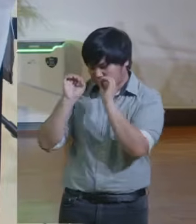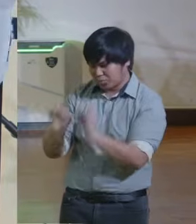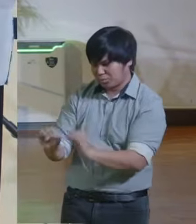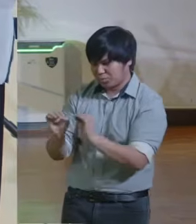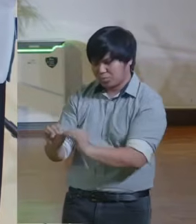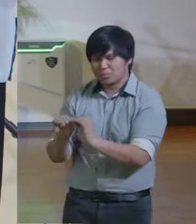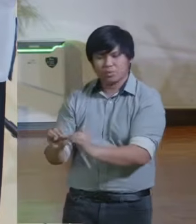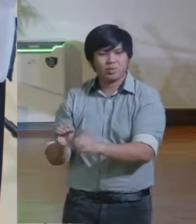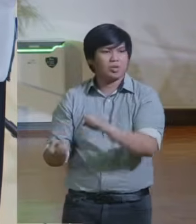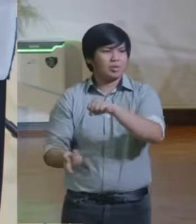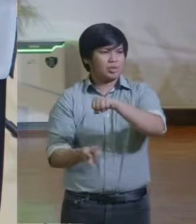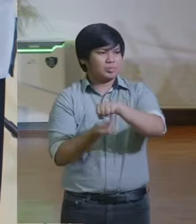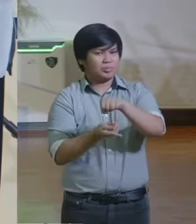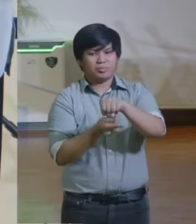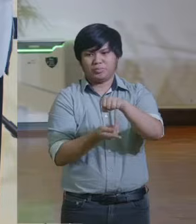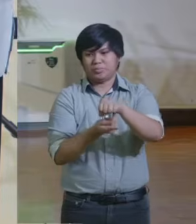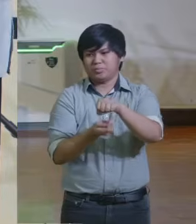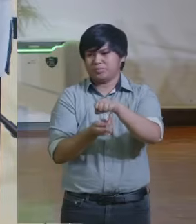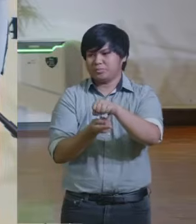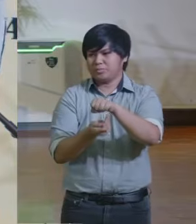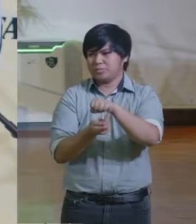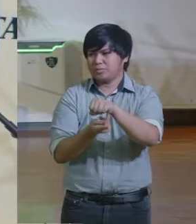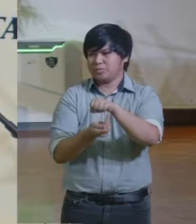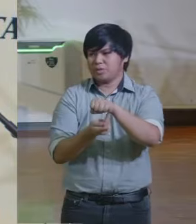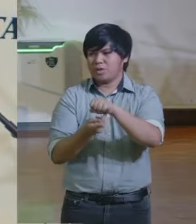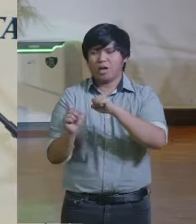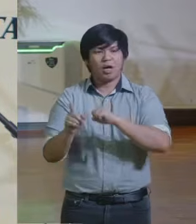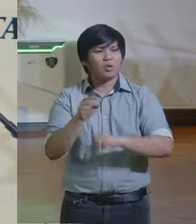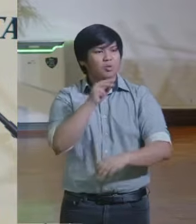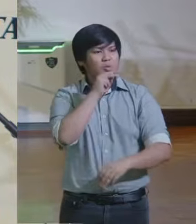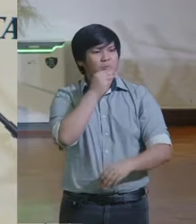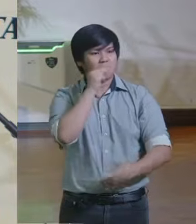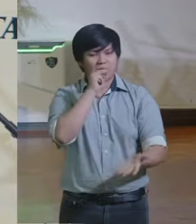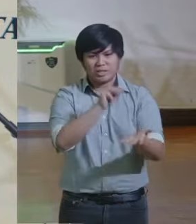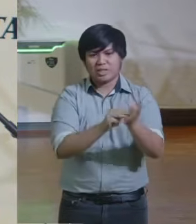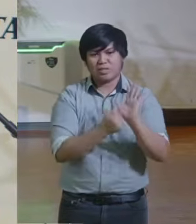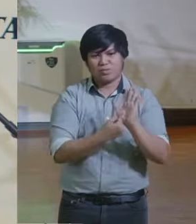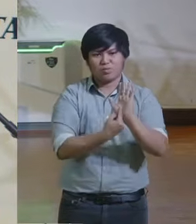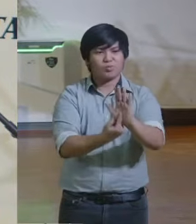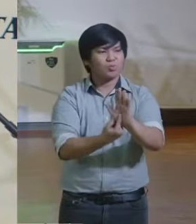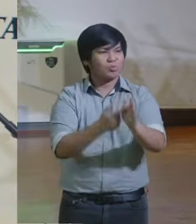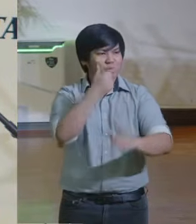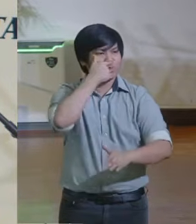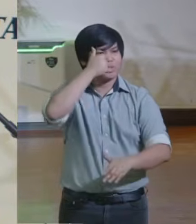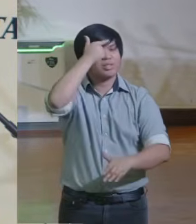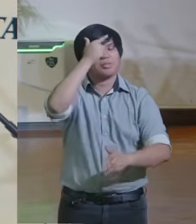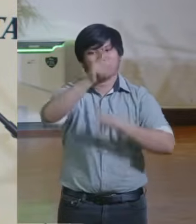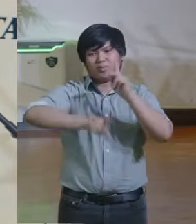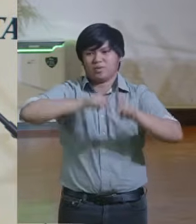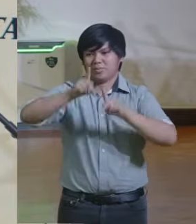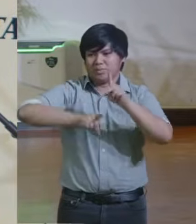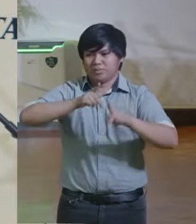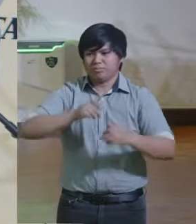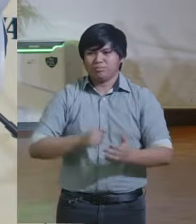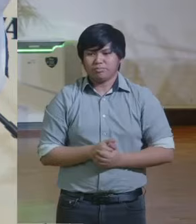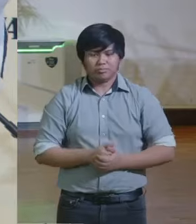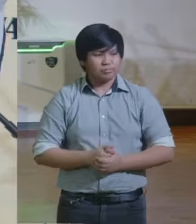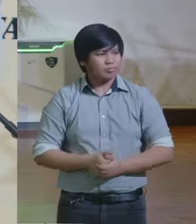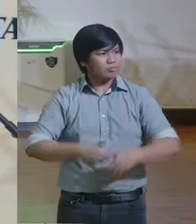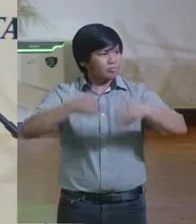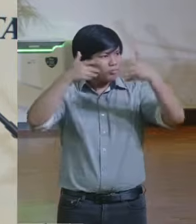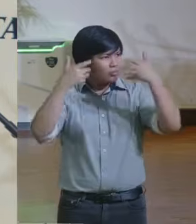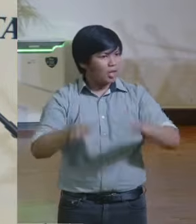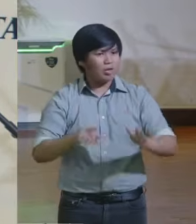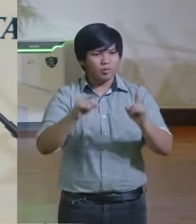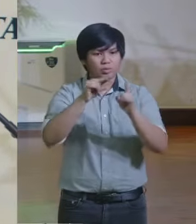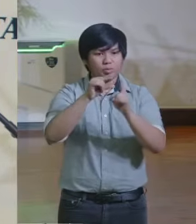mismo ng kanyang dapat na ihatid na mensahe sa mga hentil. At dahil ang kanyang mga words ay